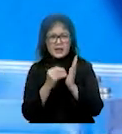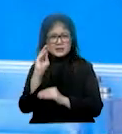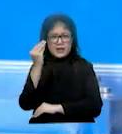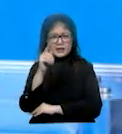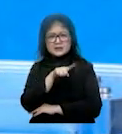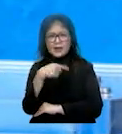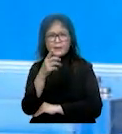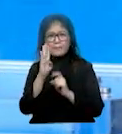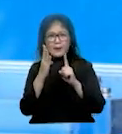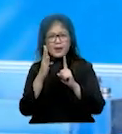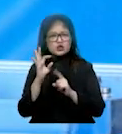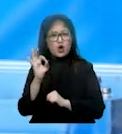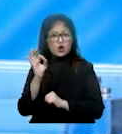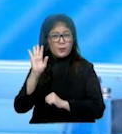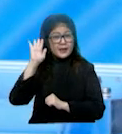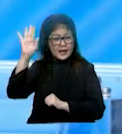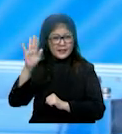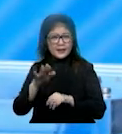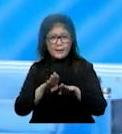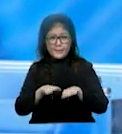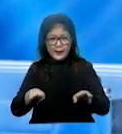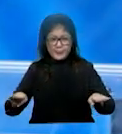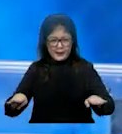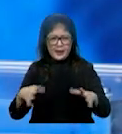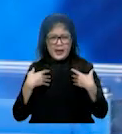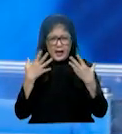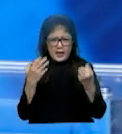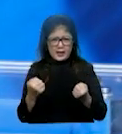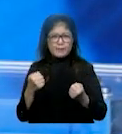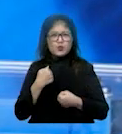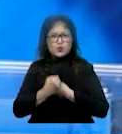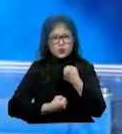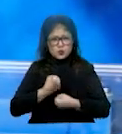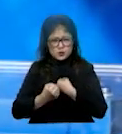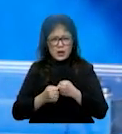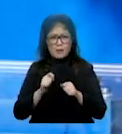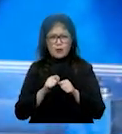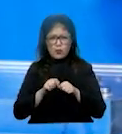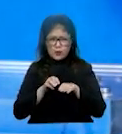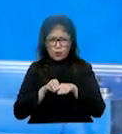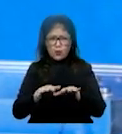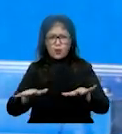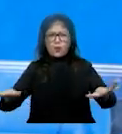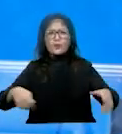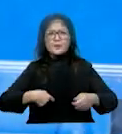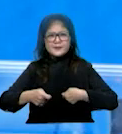mendatang. Dalam pameran ini diharapkan banyak pelaku usaha ikut melebarkan sayapnya pada bidang bisnis.